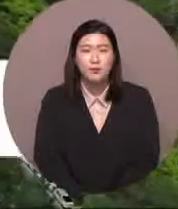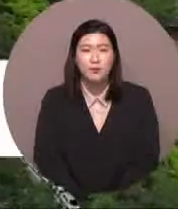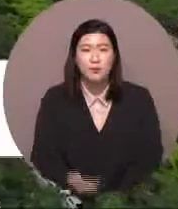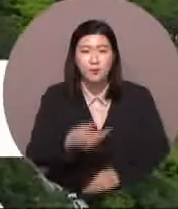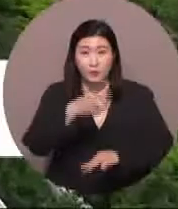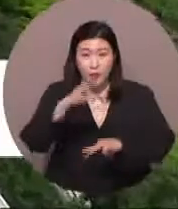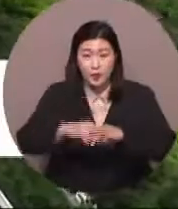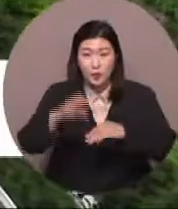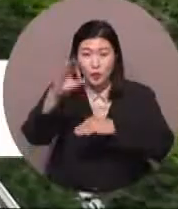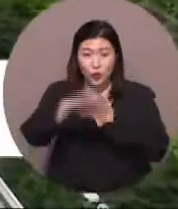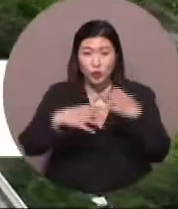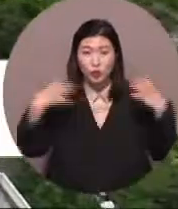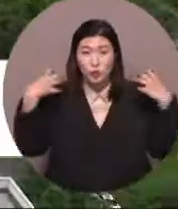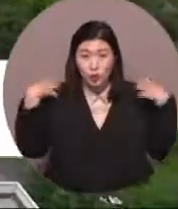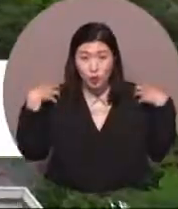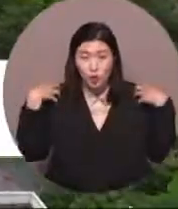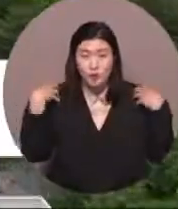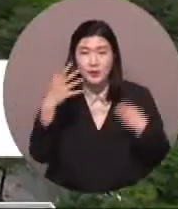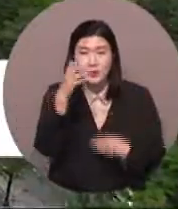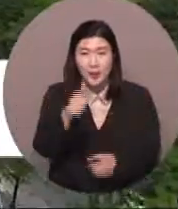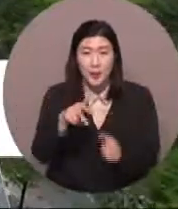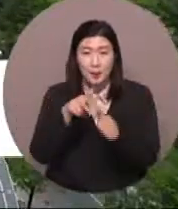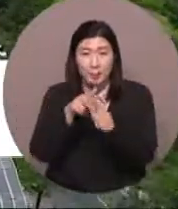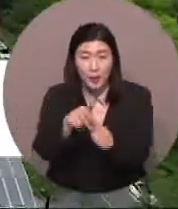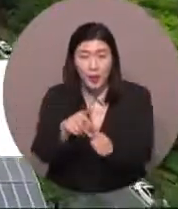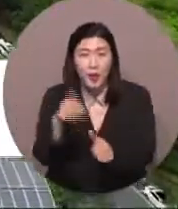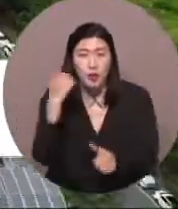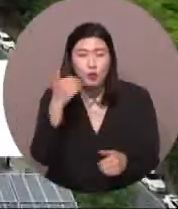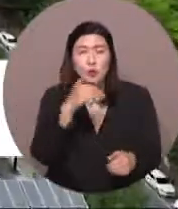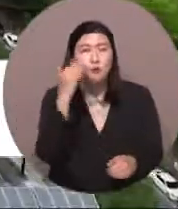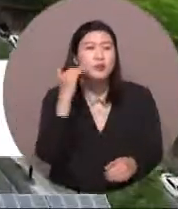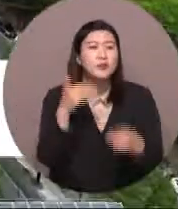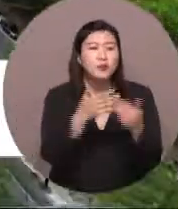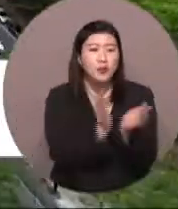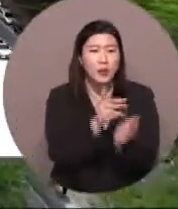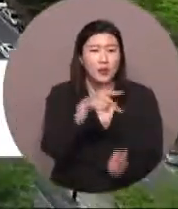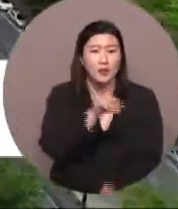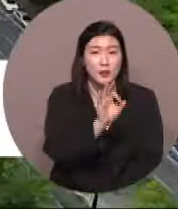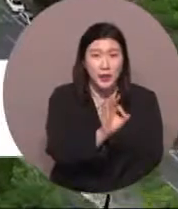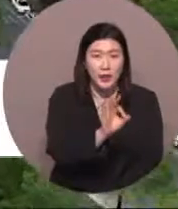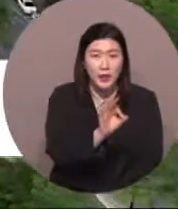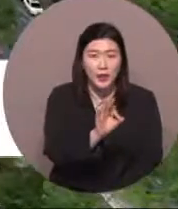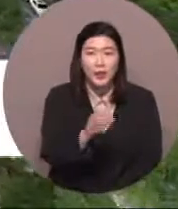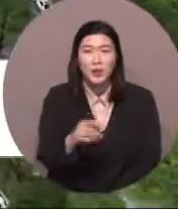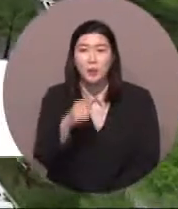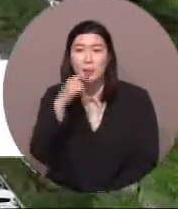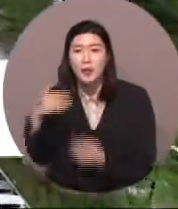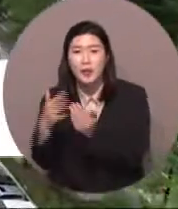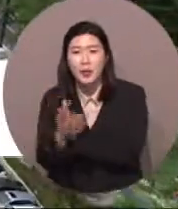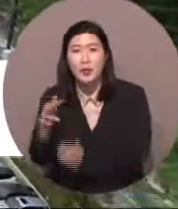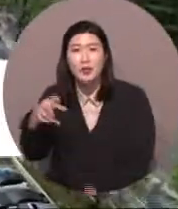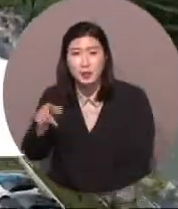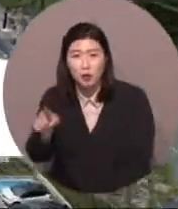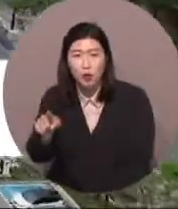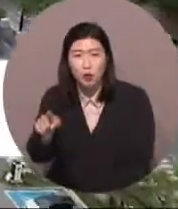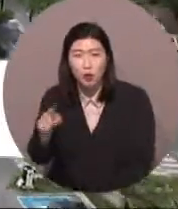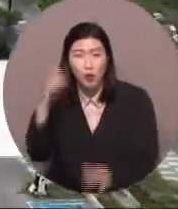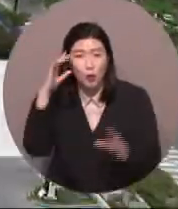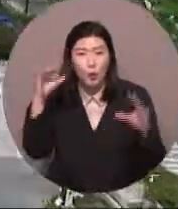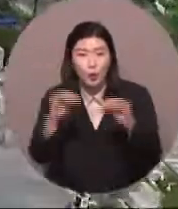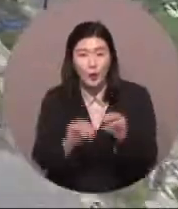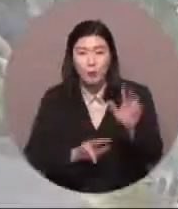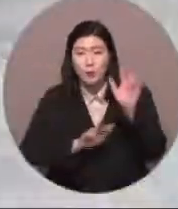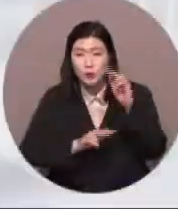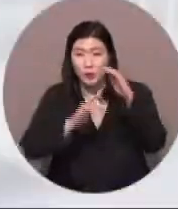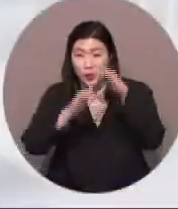대전 서구청장의 도전장을 낸 더불어민주당 장종태, 국민의힘 서철모 후보의 공통 공약은 노후된 둔산 신도시